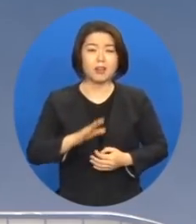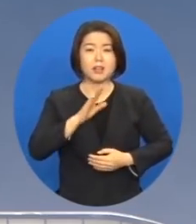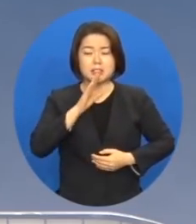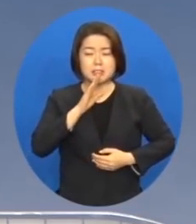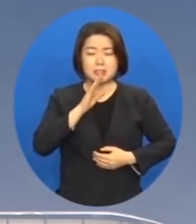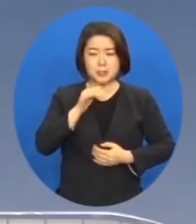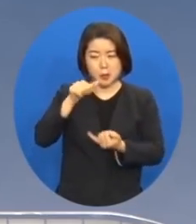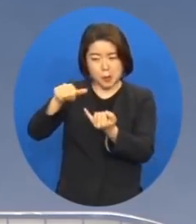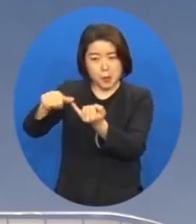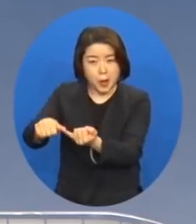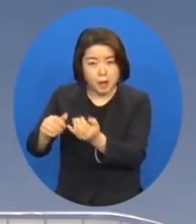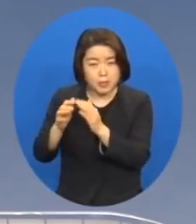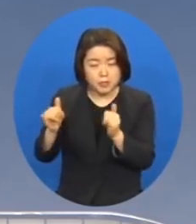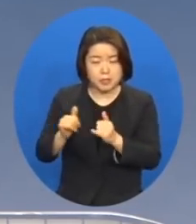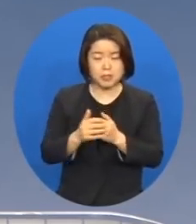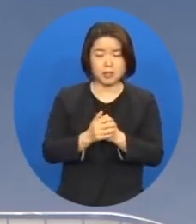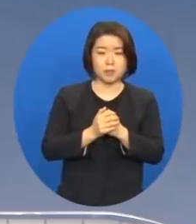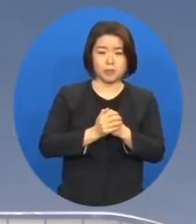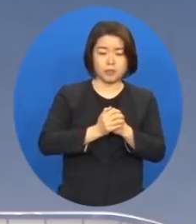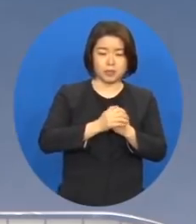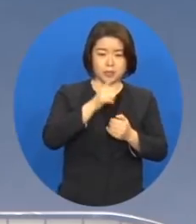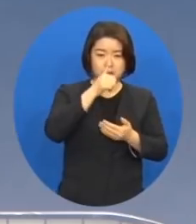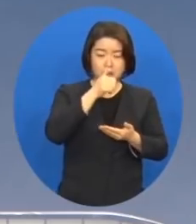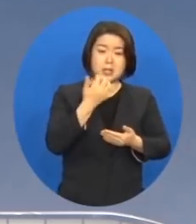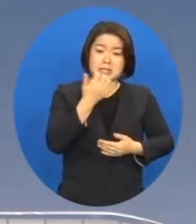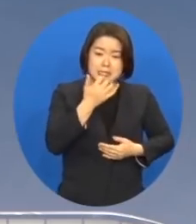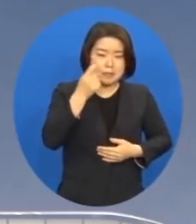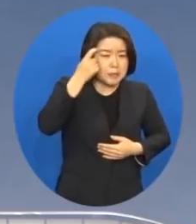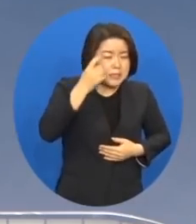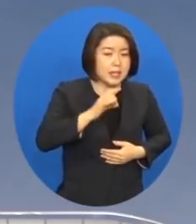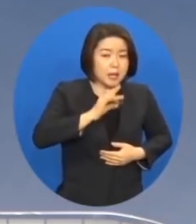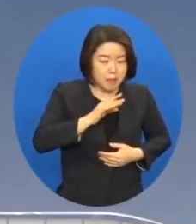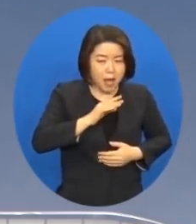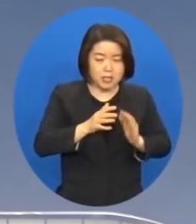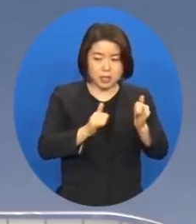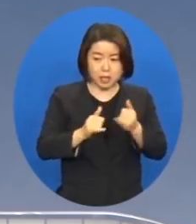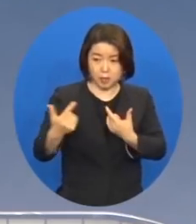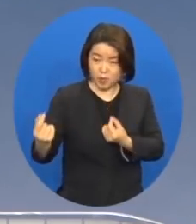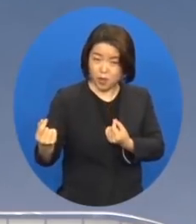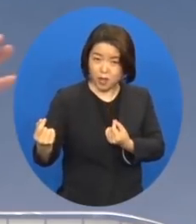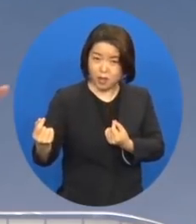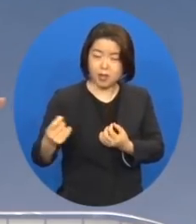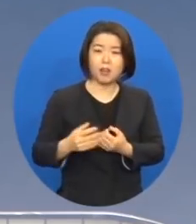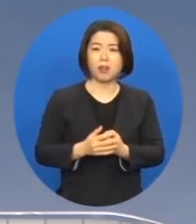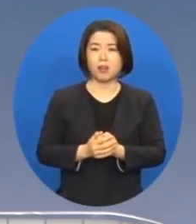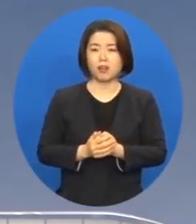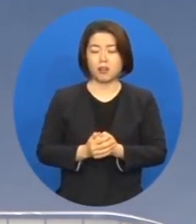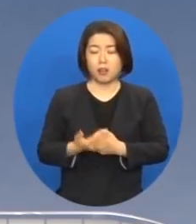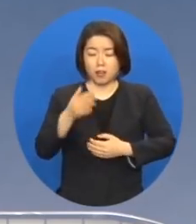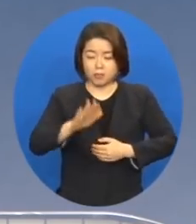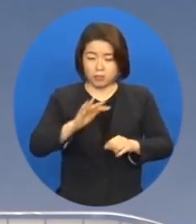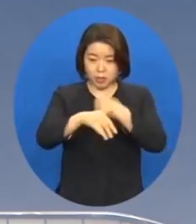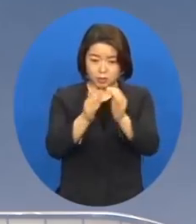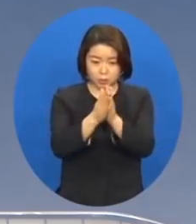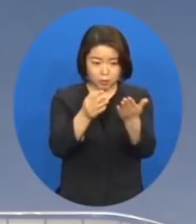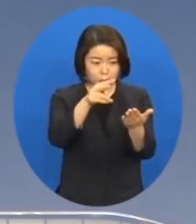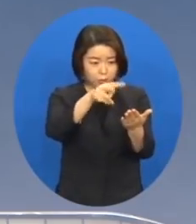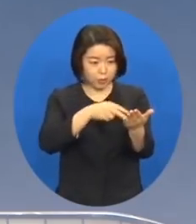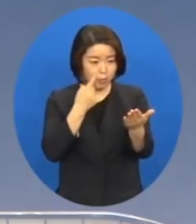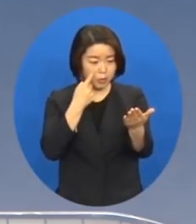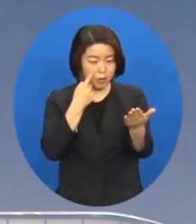가늠한 죄와 음욕을 품는 게 어떻게 같겠어요? 근데 성경을 읽어보니까 똑같다는 거예요. 하나님은 똑같이